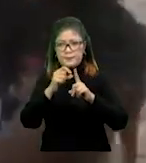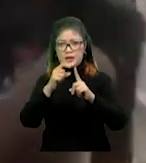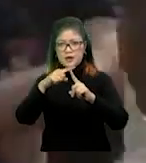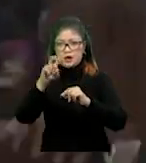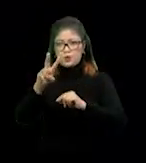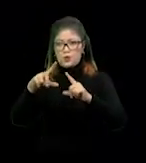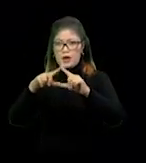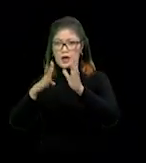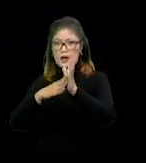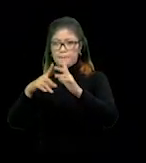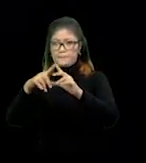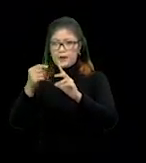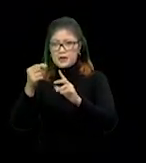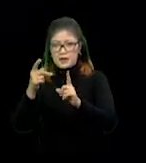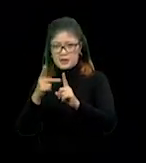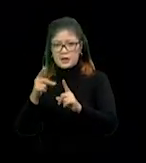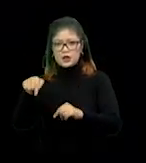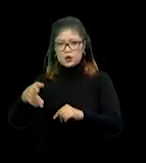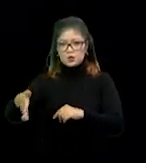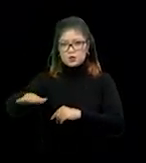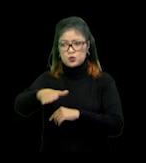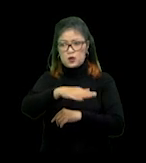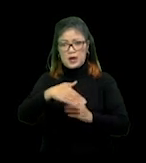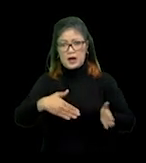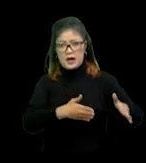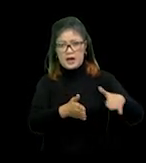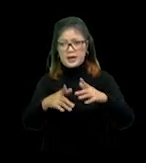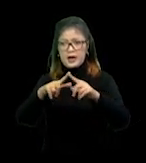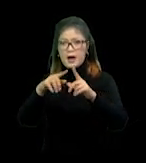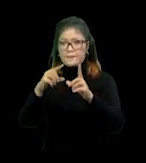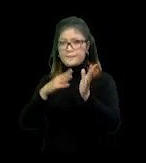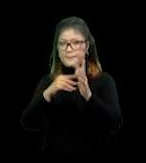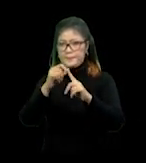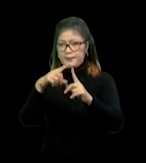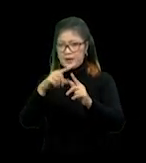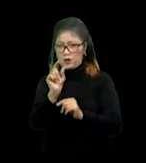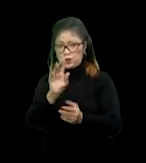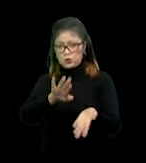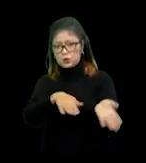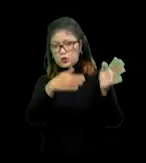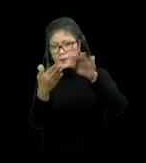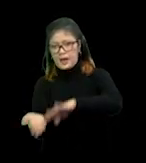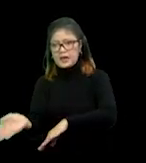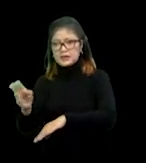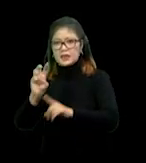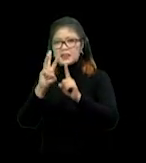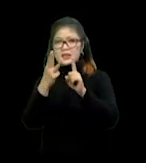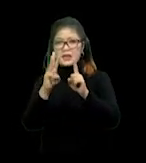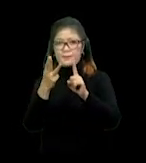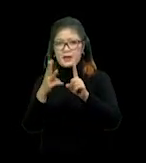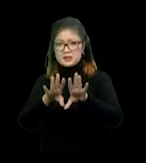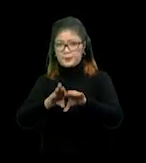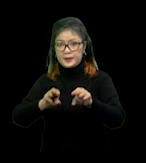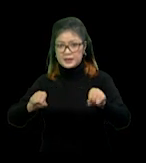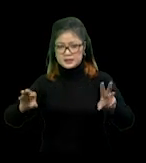terbalik di perairan sungai Kampar Riau kejadian berawal saat kapal menjemput 13 orang pekerja PT dua putra amanah Sepulang berbelanja